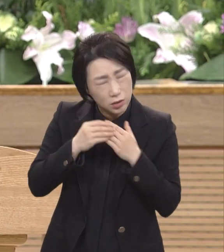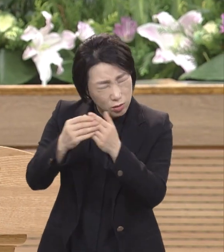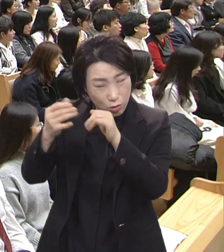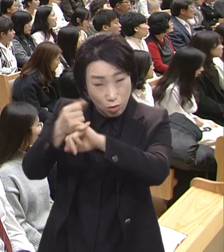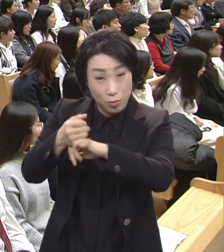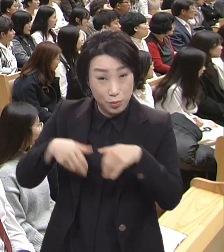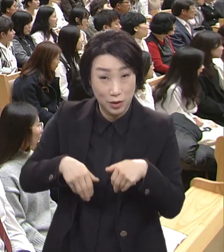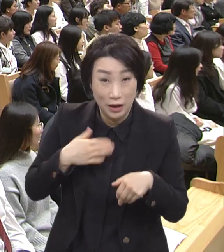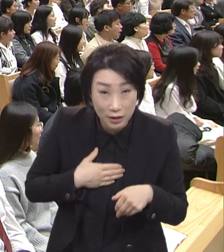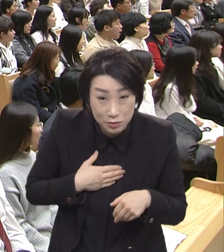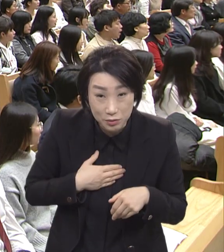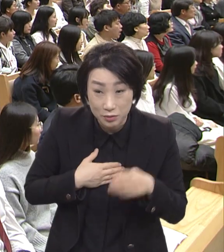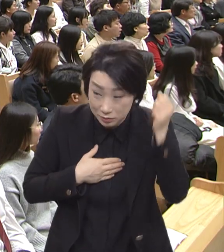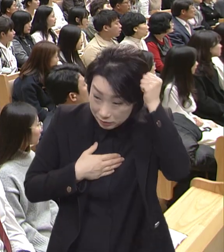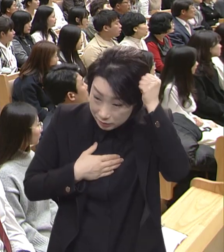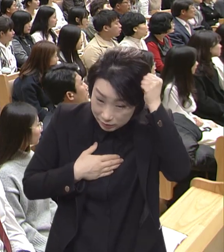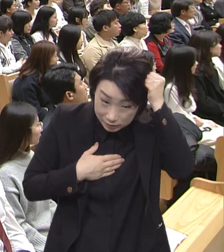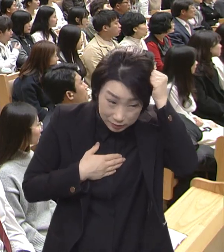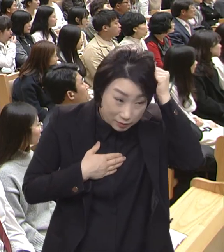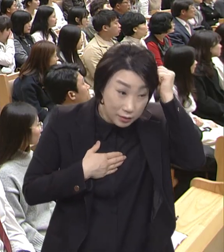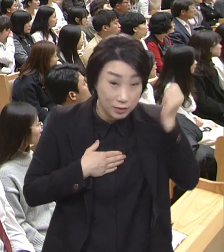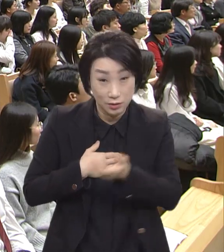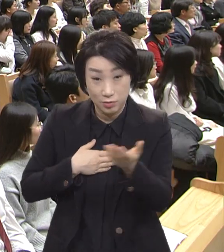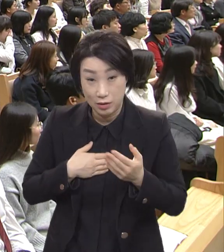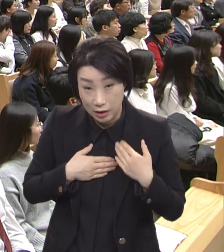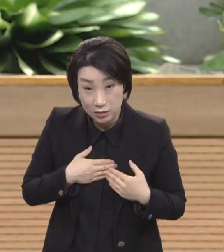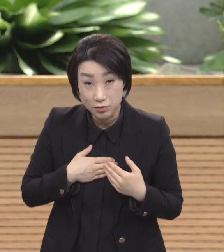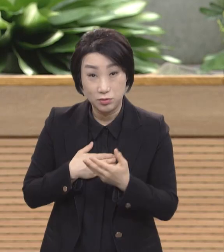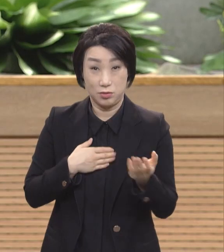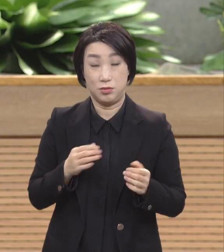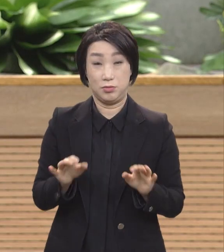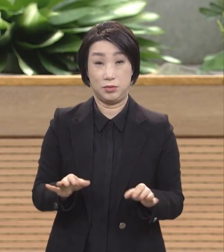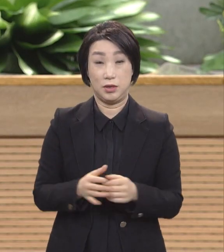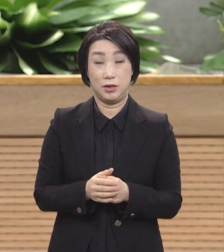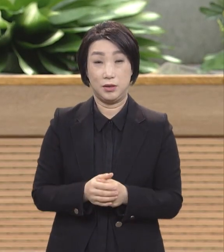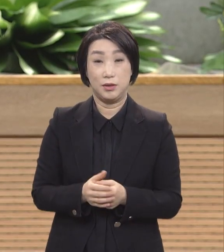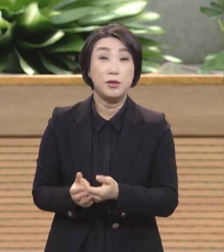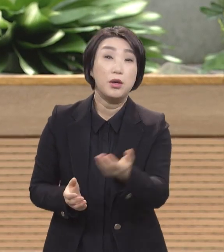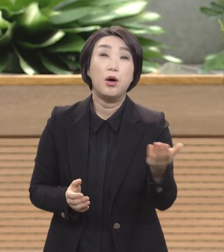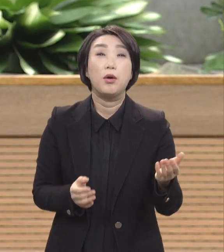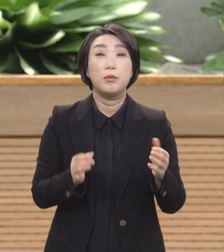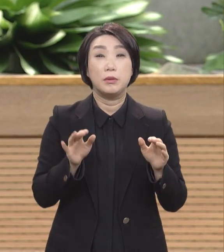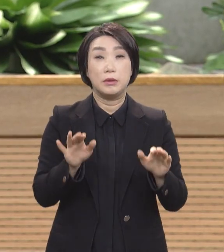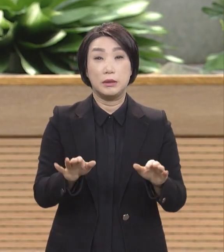안 된다는 거. 안 된다는 거. 여러분들은요,